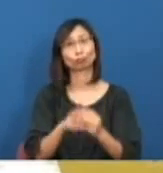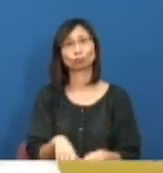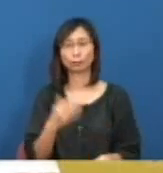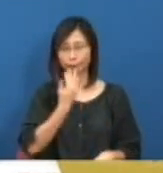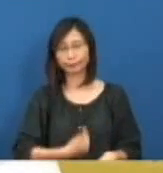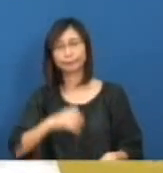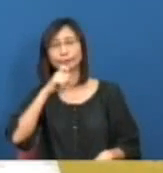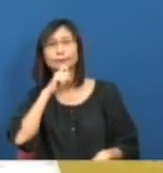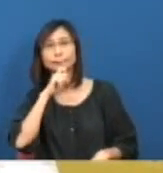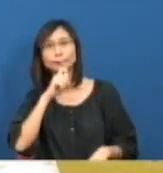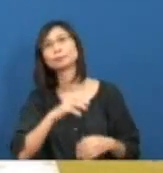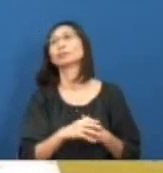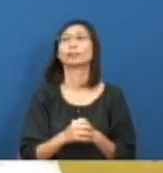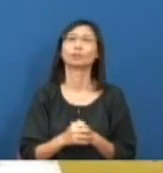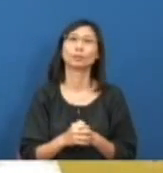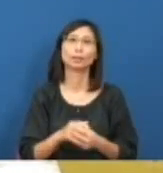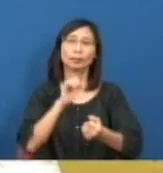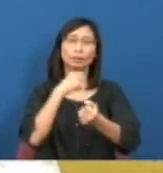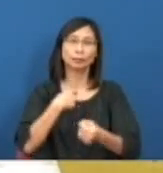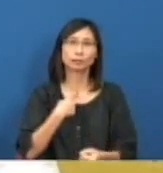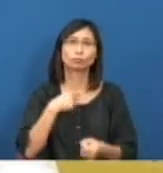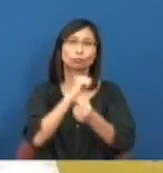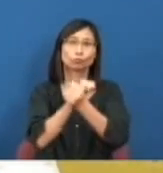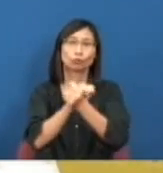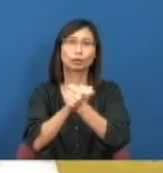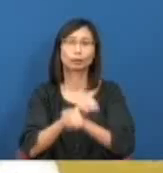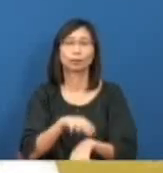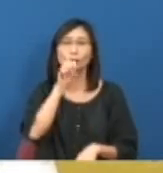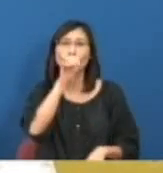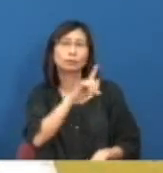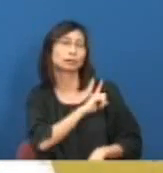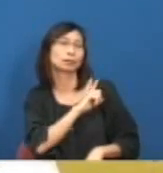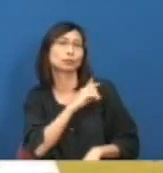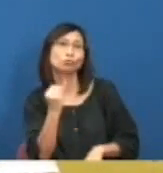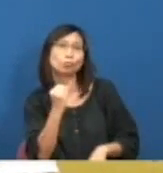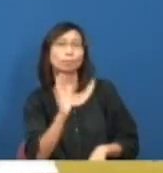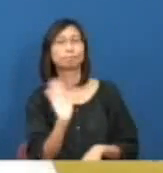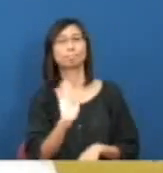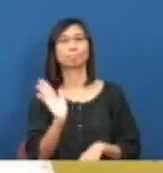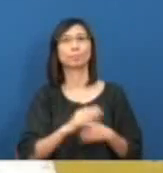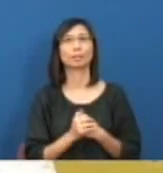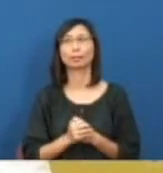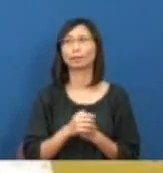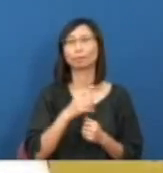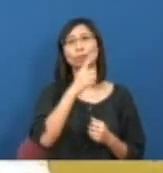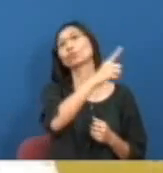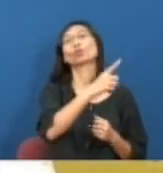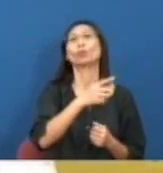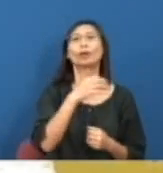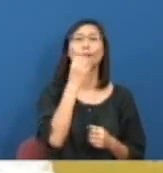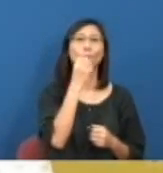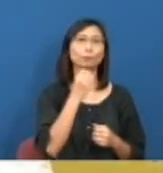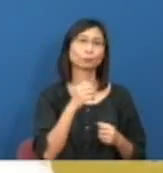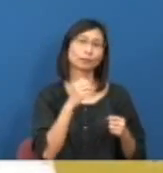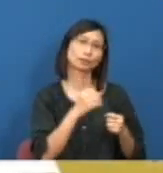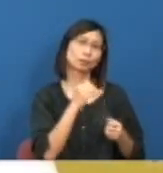願即係坐監都唔肯認錯，係咪？喺呢個摩星嶺嗰度坐咗一年多嘅政治